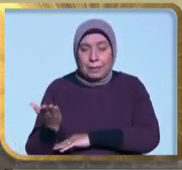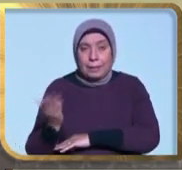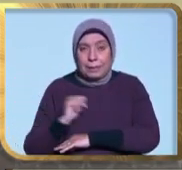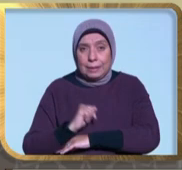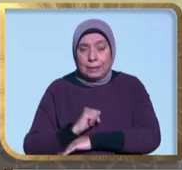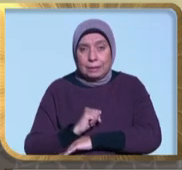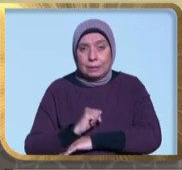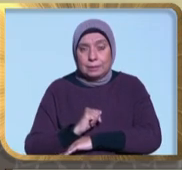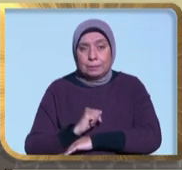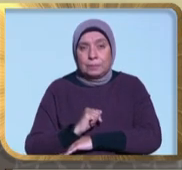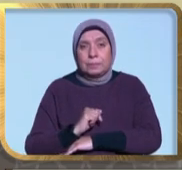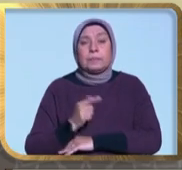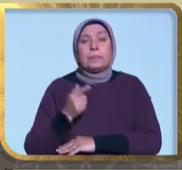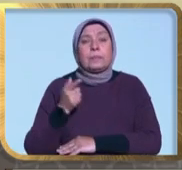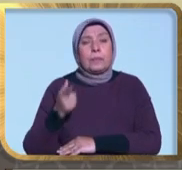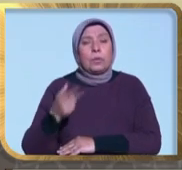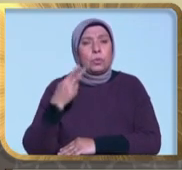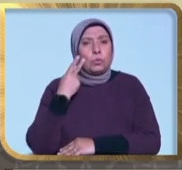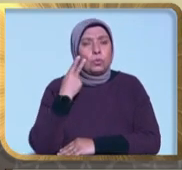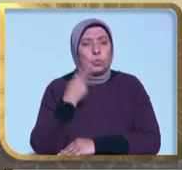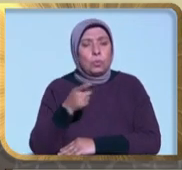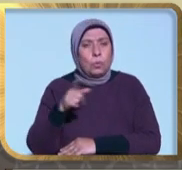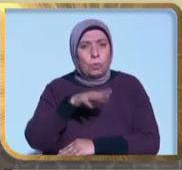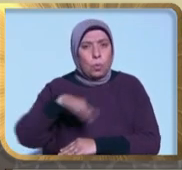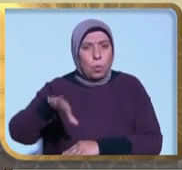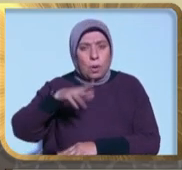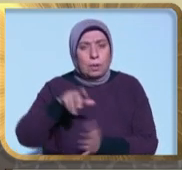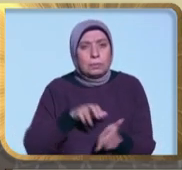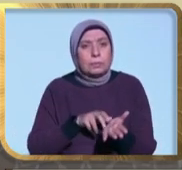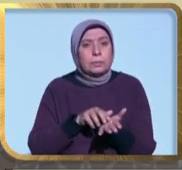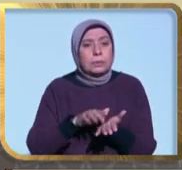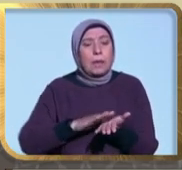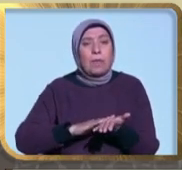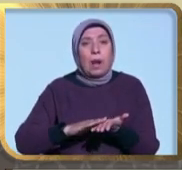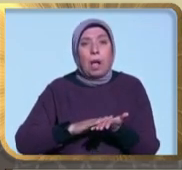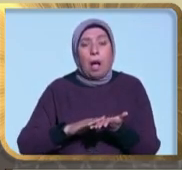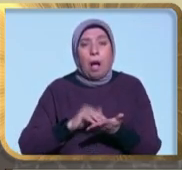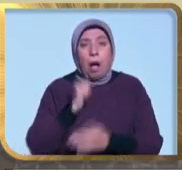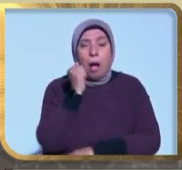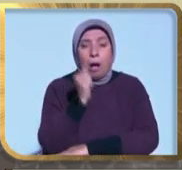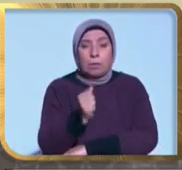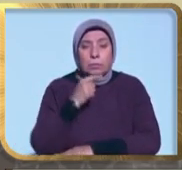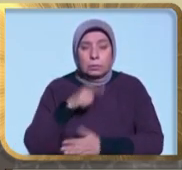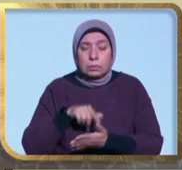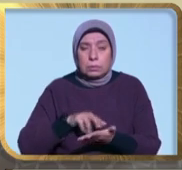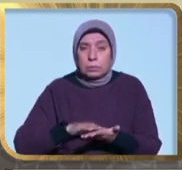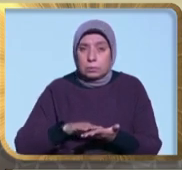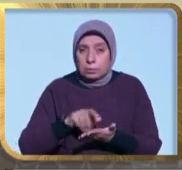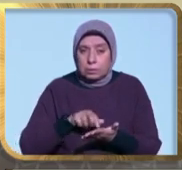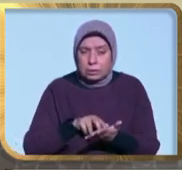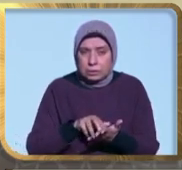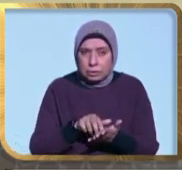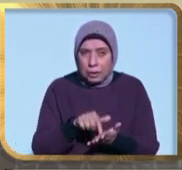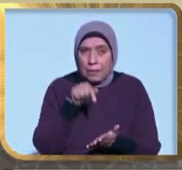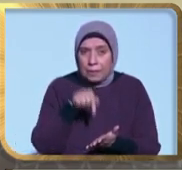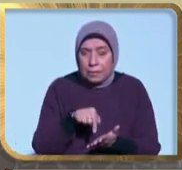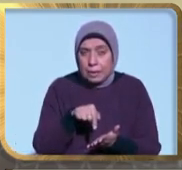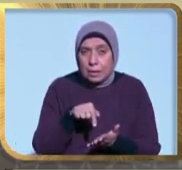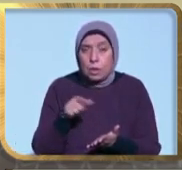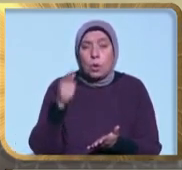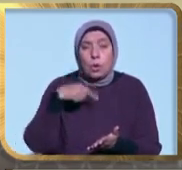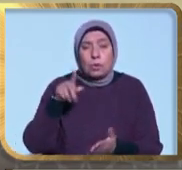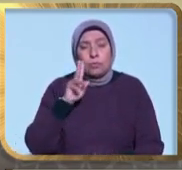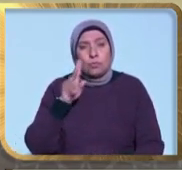مشيد افلم يسيروا في الارض فتكون لهم